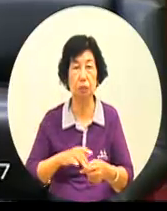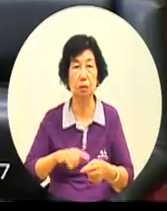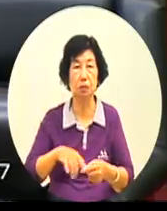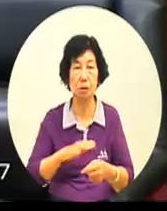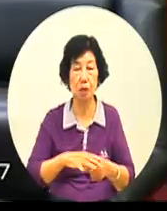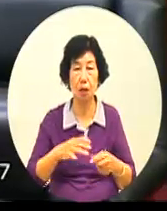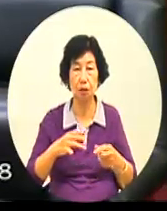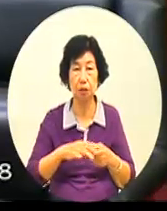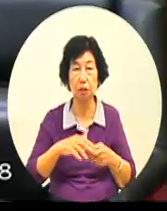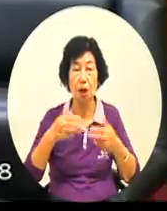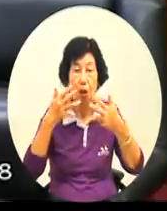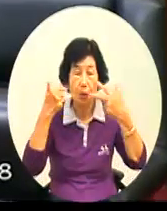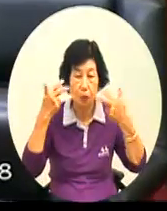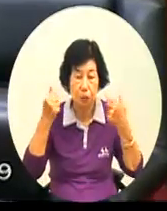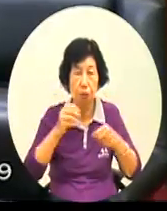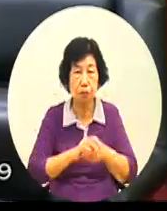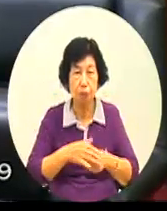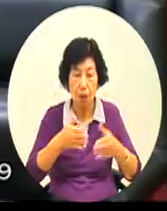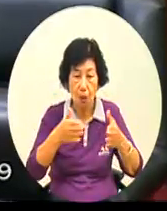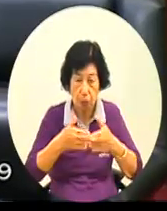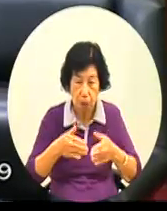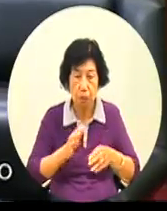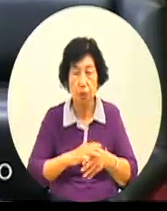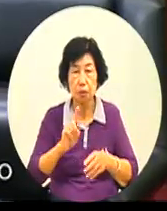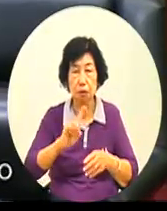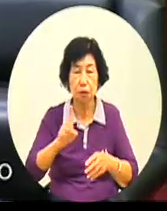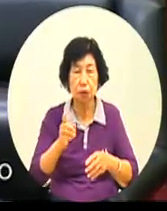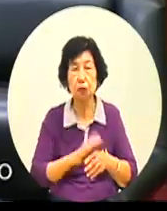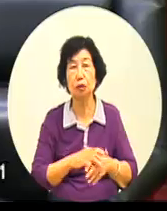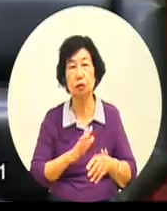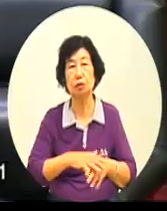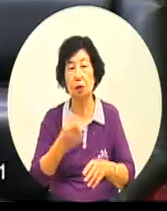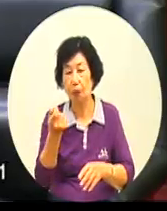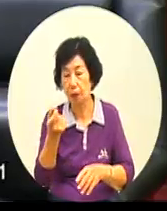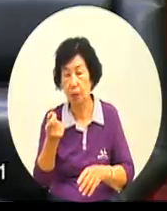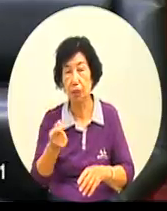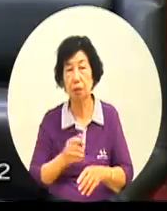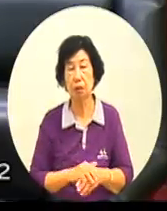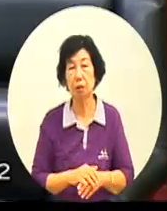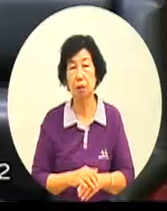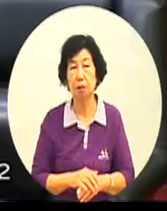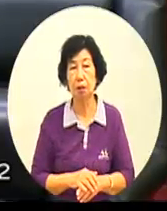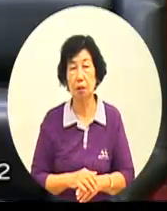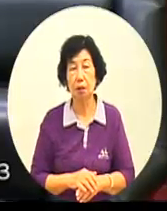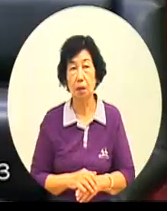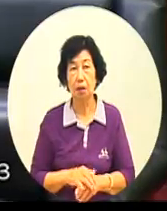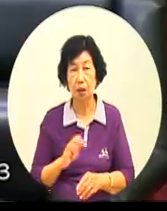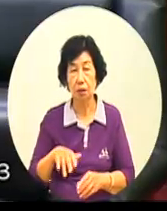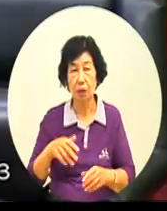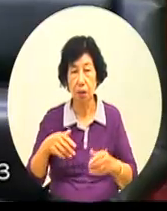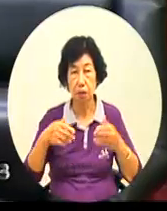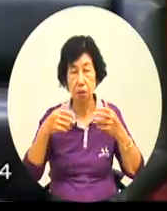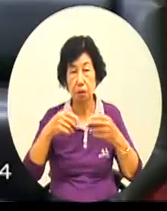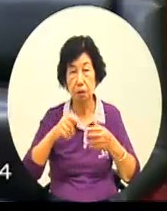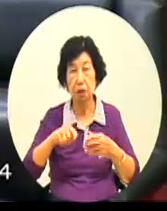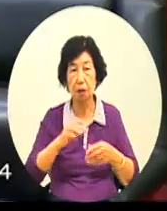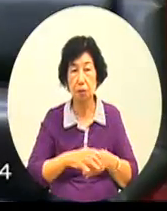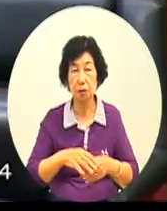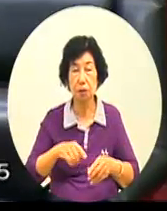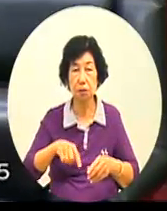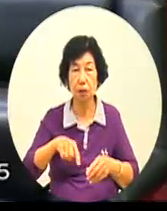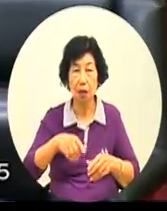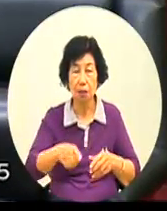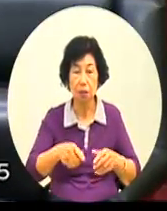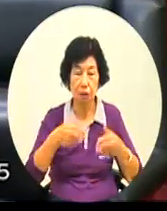民的需求不多，你们非常的清楚，你们站在一个原住民的立场，你们非常清楚知道需